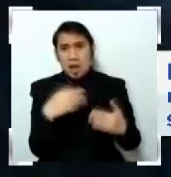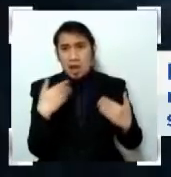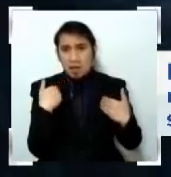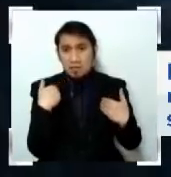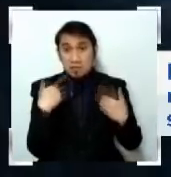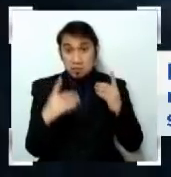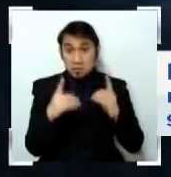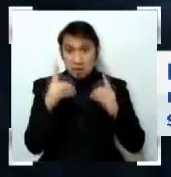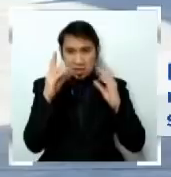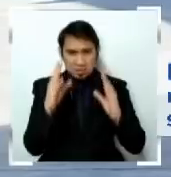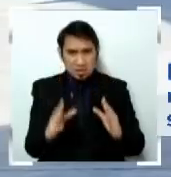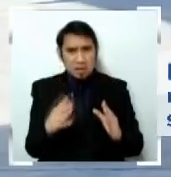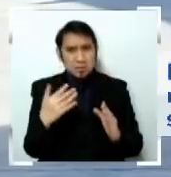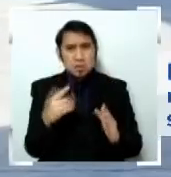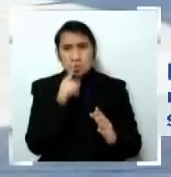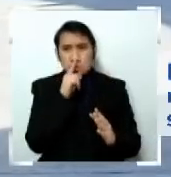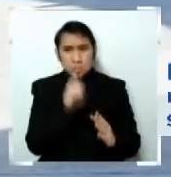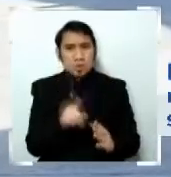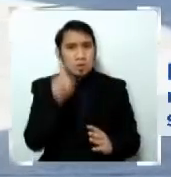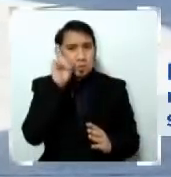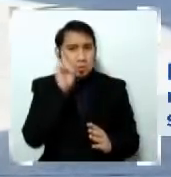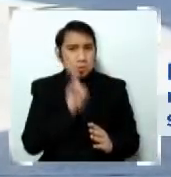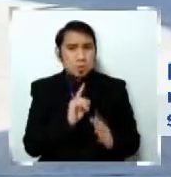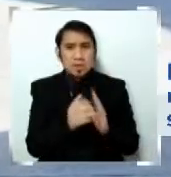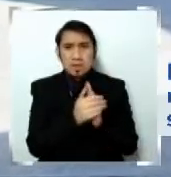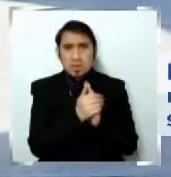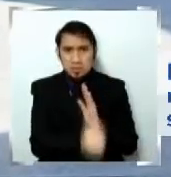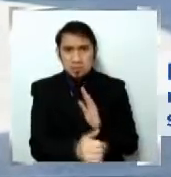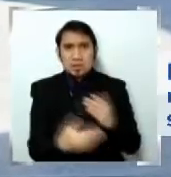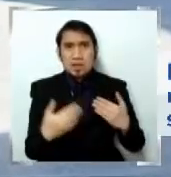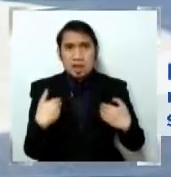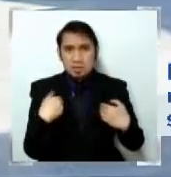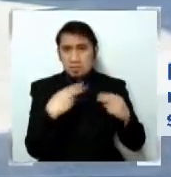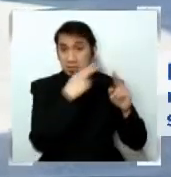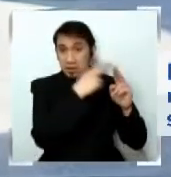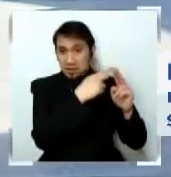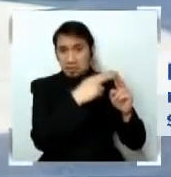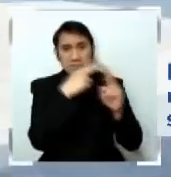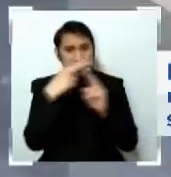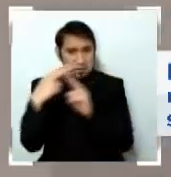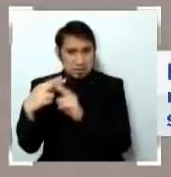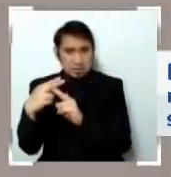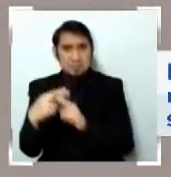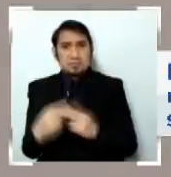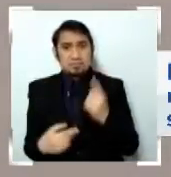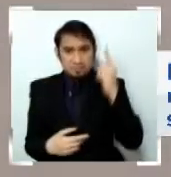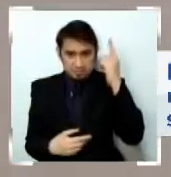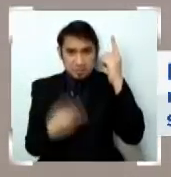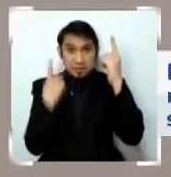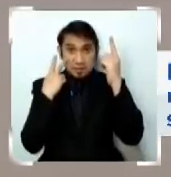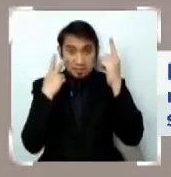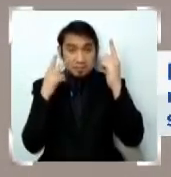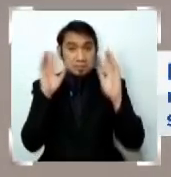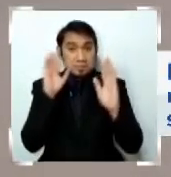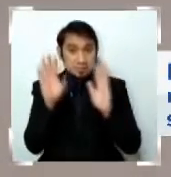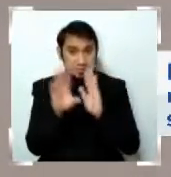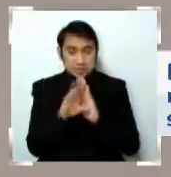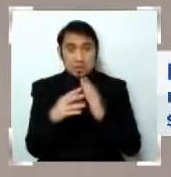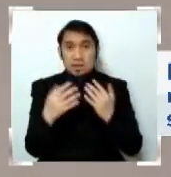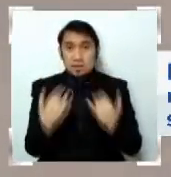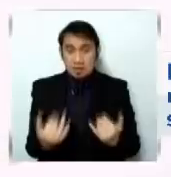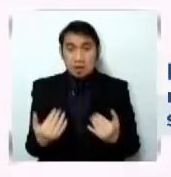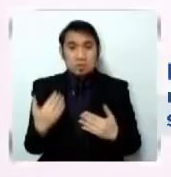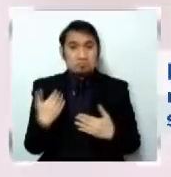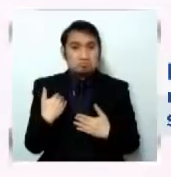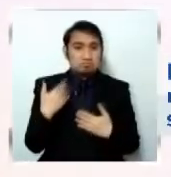Vincent Benolerao, Major Emmanuel Macalintal at First Lieutenant Joseph Hintay. Nakuhanan pa ni Private